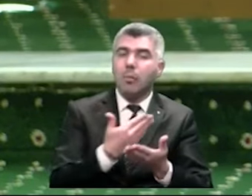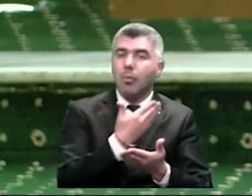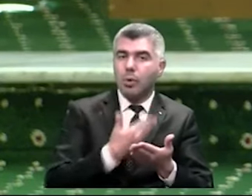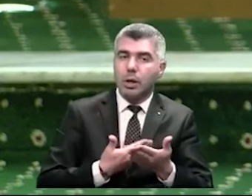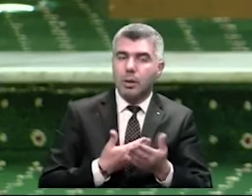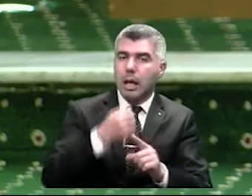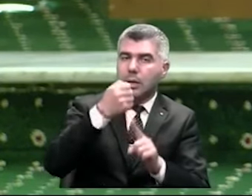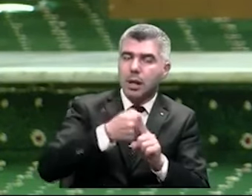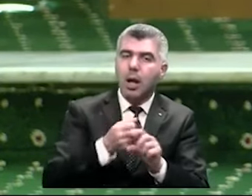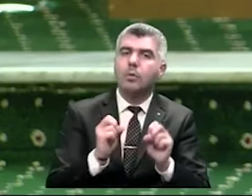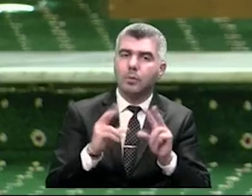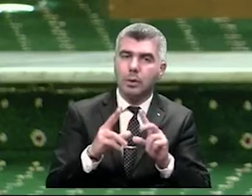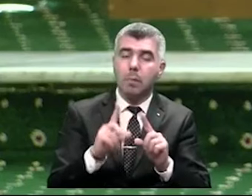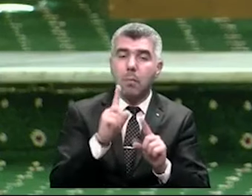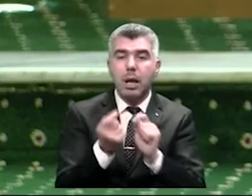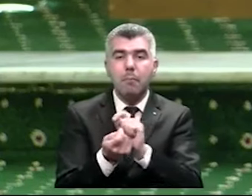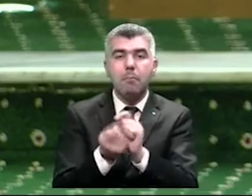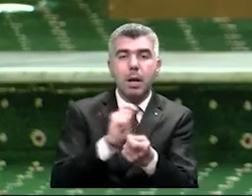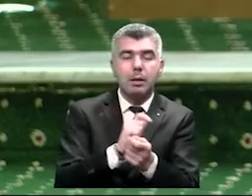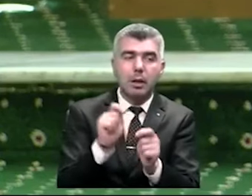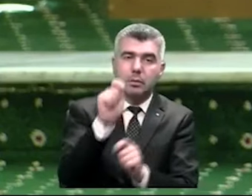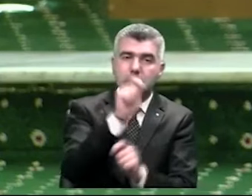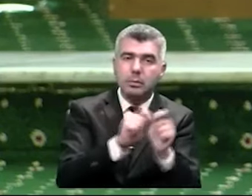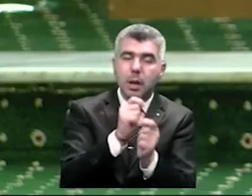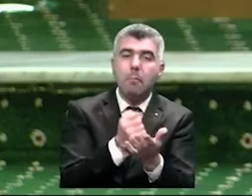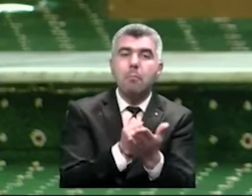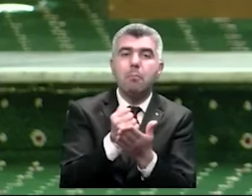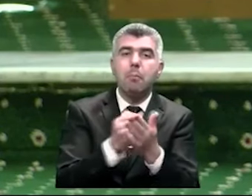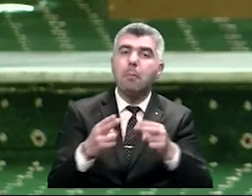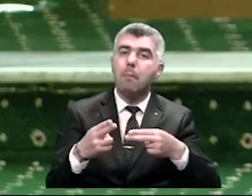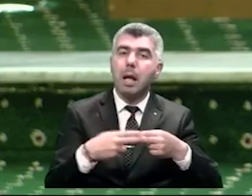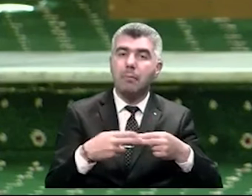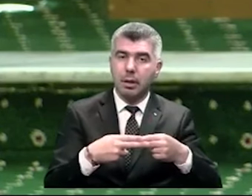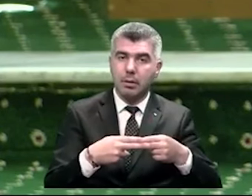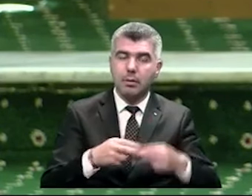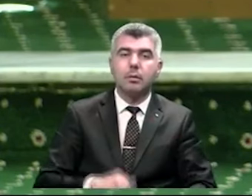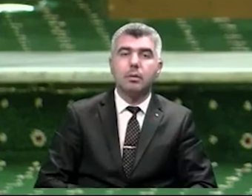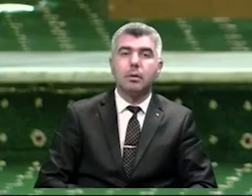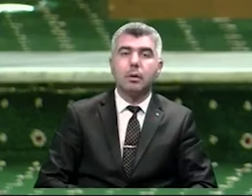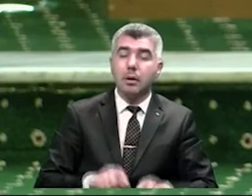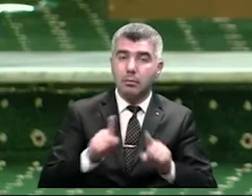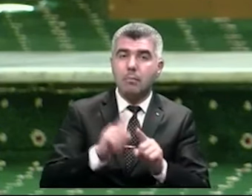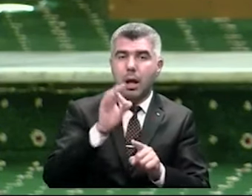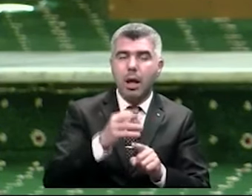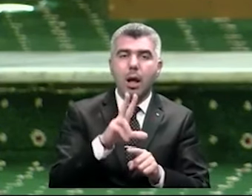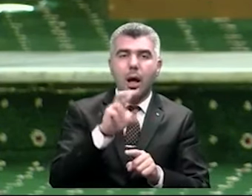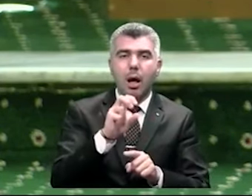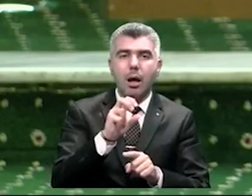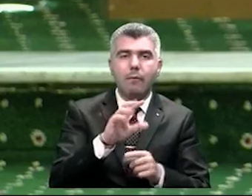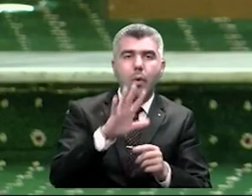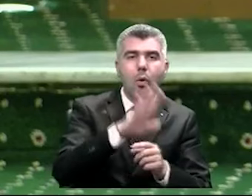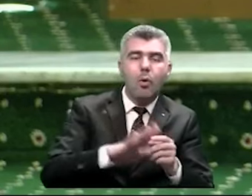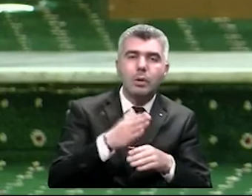ضد الاصلاح ولكن مع التعديلات التي ستجود امتحانات مما سيكون للمترشحين من معرفه مسبقه بمضامين